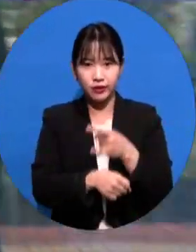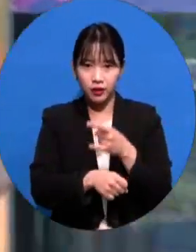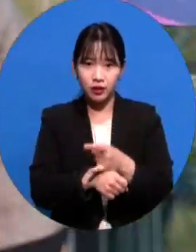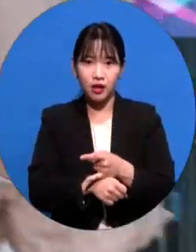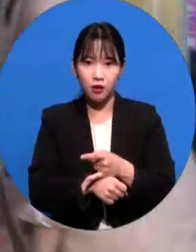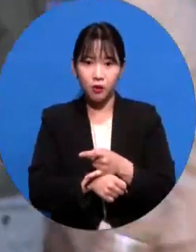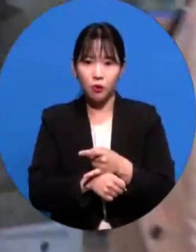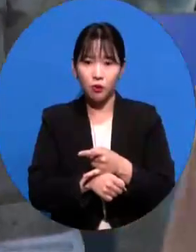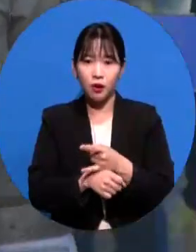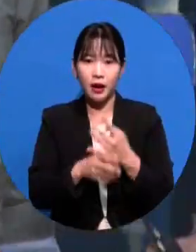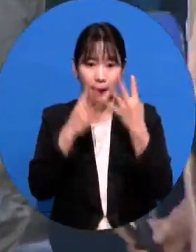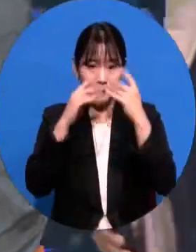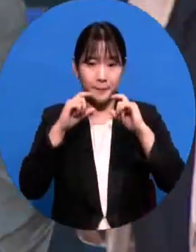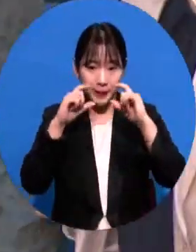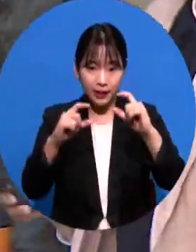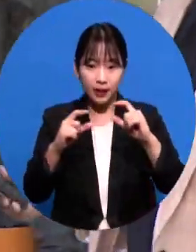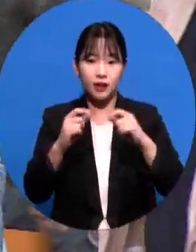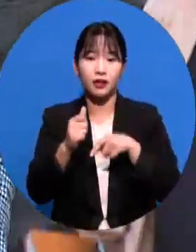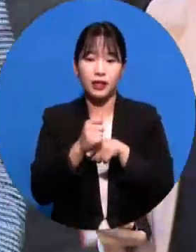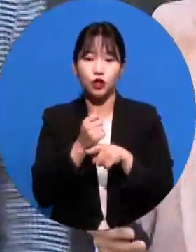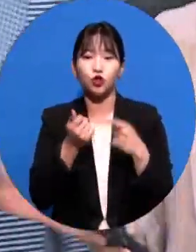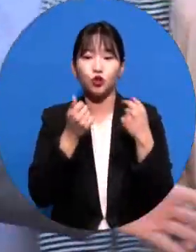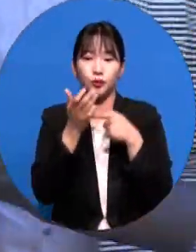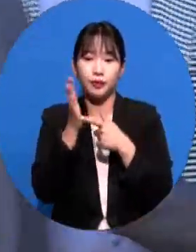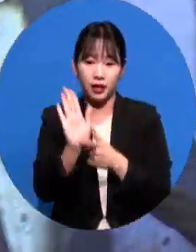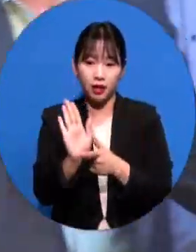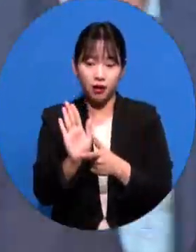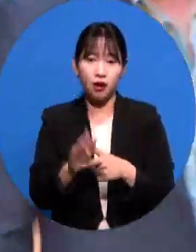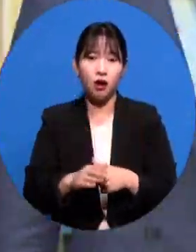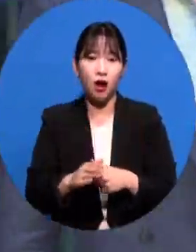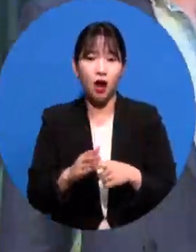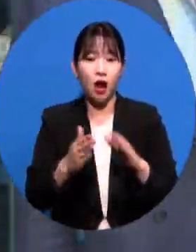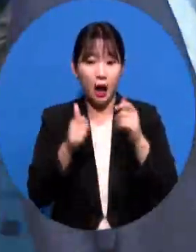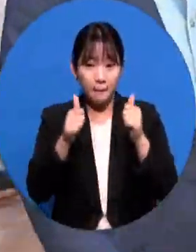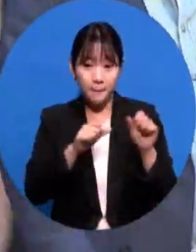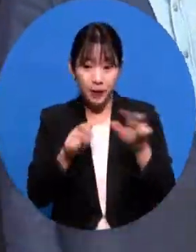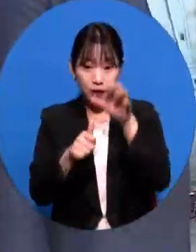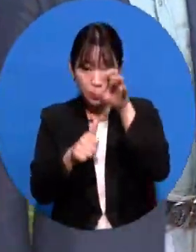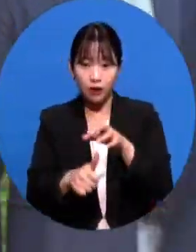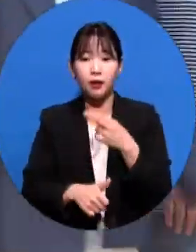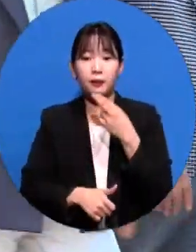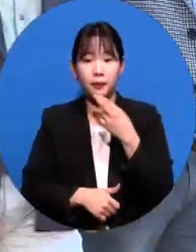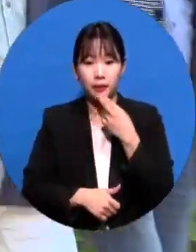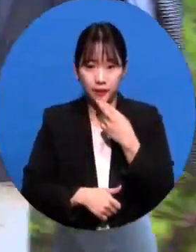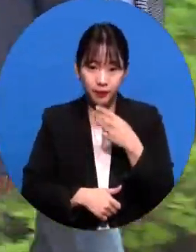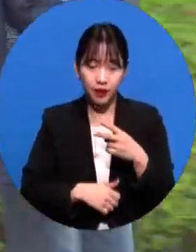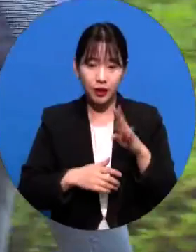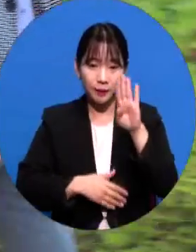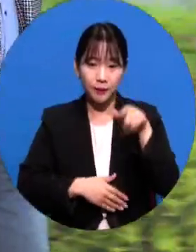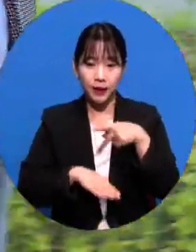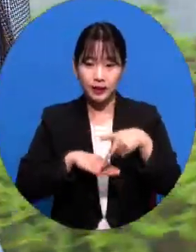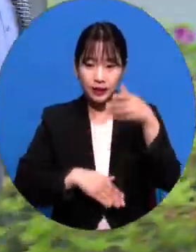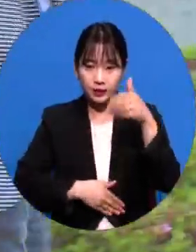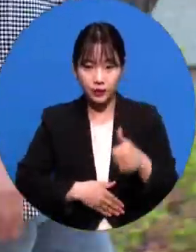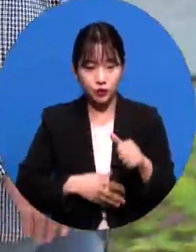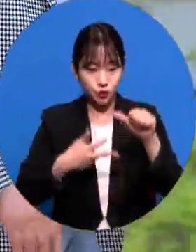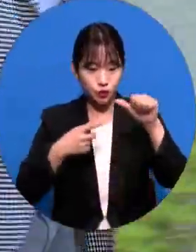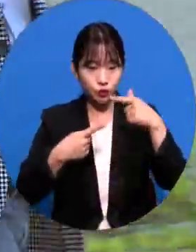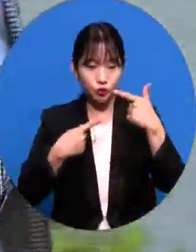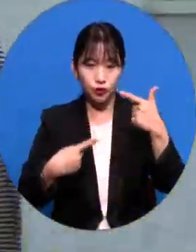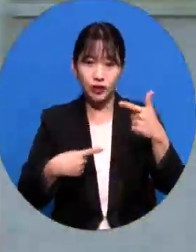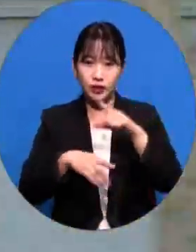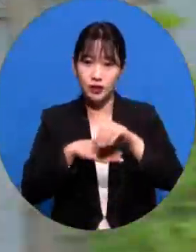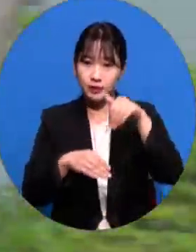양형 이유를 알겠습니다 방어권 보장을 위해 법정 구속은 면한 박우량 신안군 술은 앞서 6일 지방선거